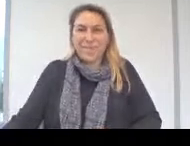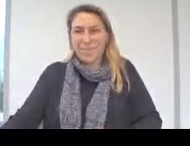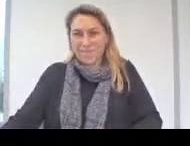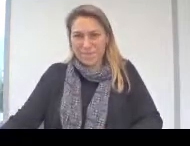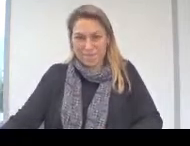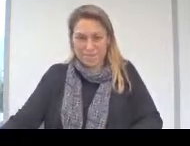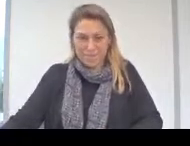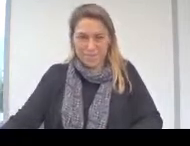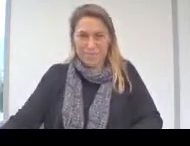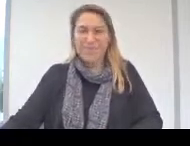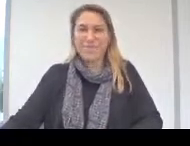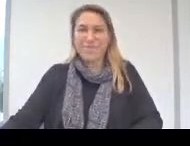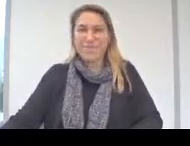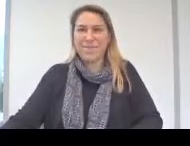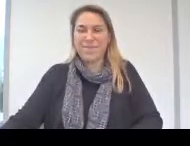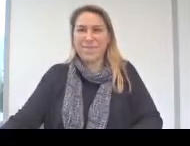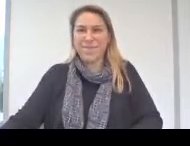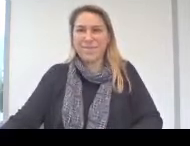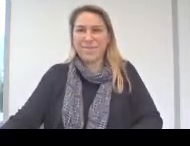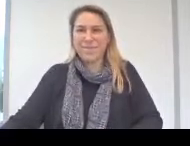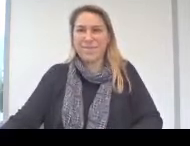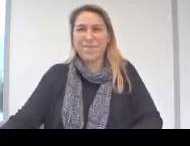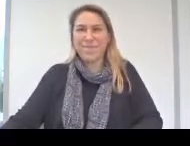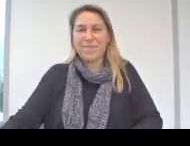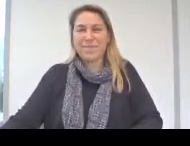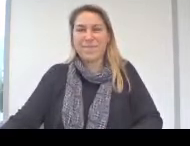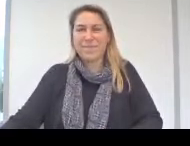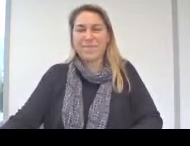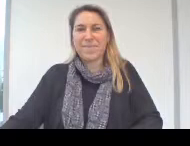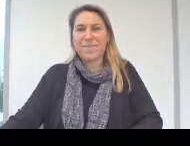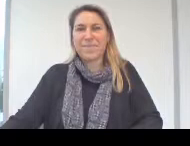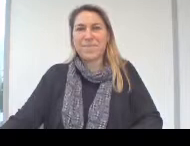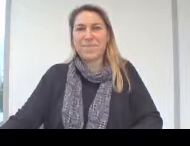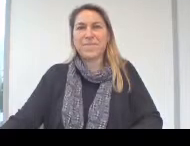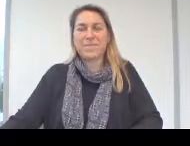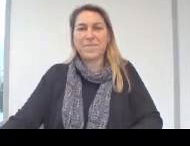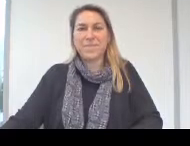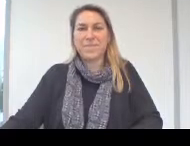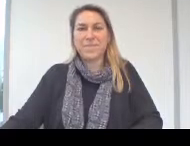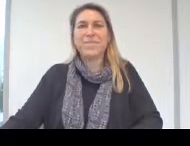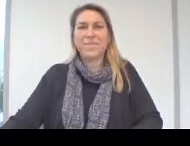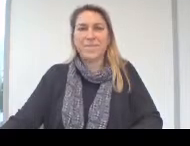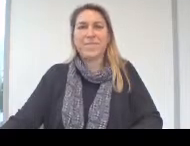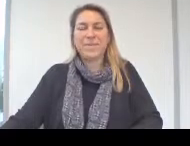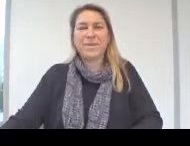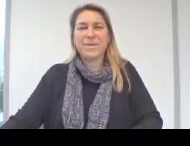sont adaptés, mais je pense qu'on le retrouve aussi en hôtellerie de plein air et sur l'hôtellerie.